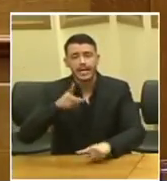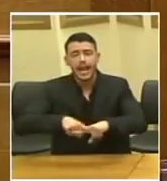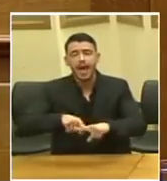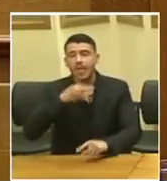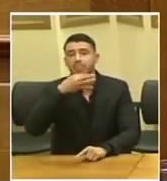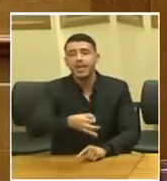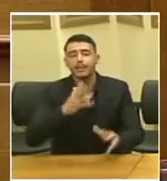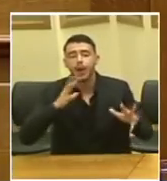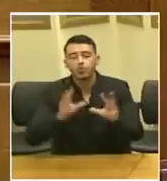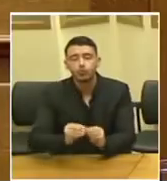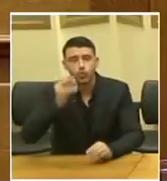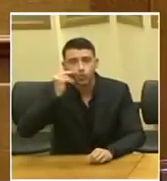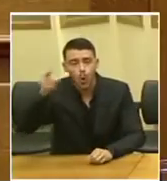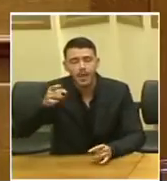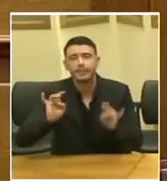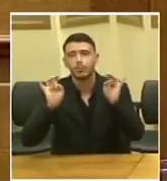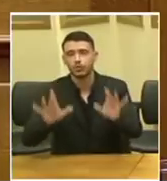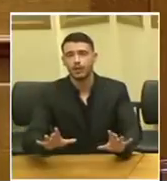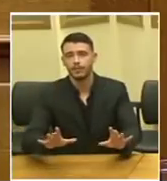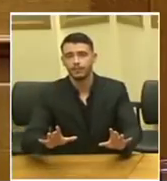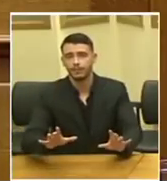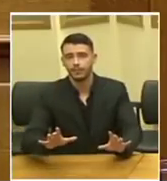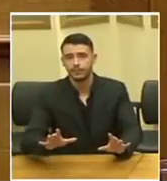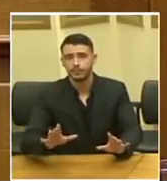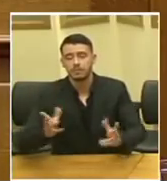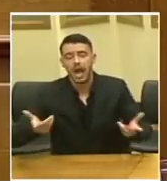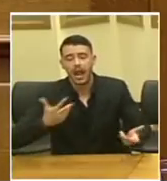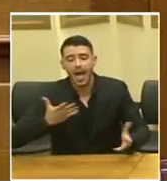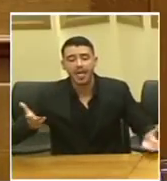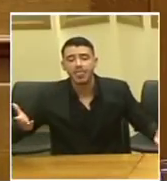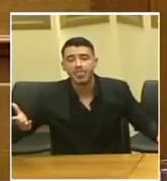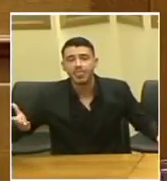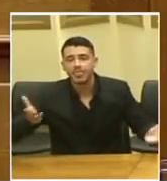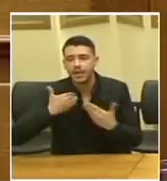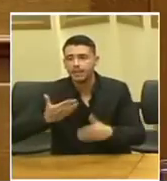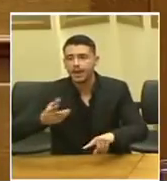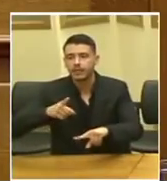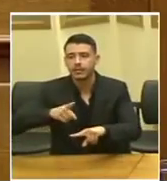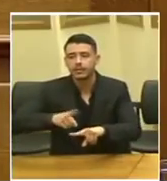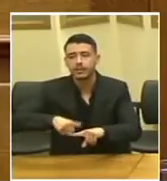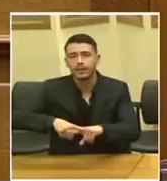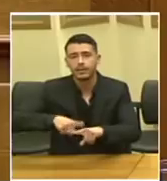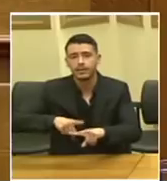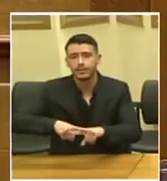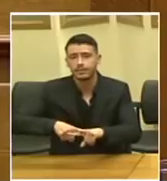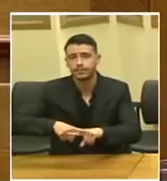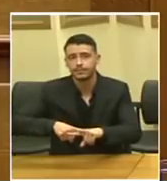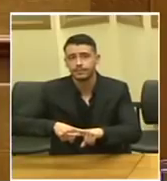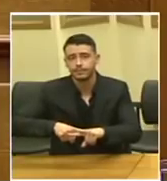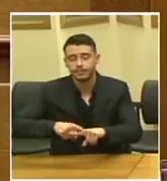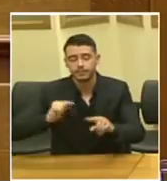εγώ θυμάμαι τον κύριο Παπινιώτη ότι έλεγε ότι δεν υπάρχει δημοτική γλώσσα στην Ελλάδα και είχε φτιάξει τη νέα κοινή ελληνική